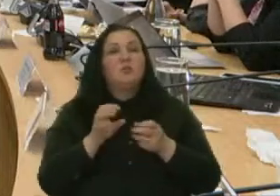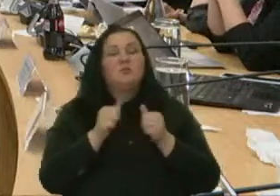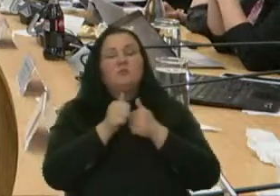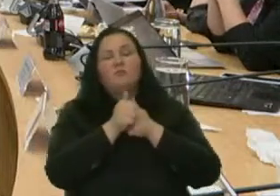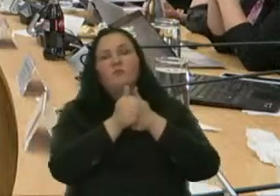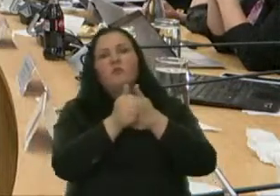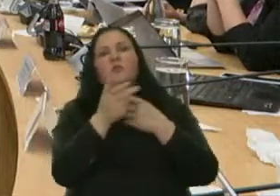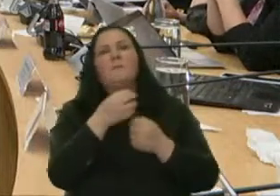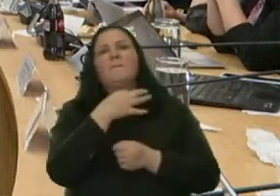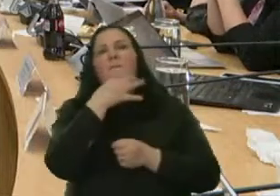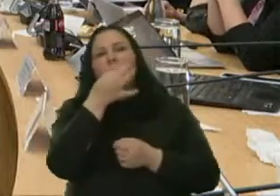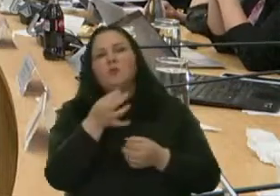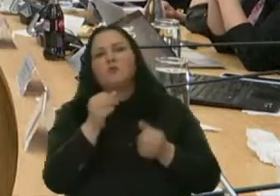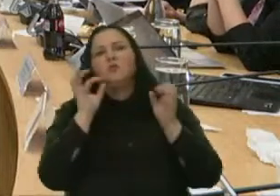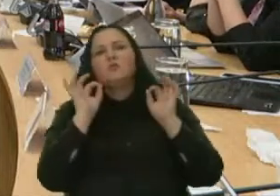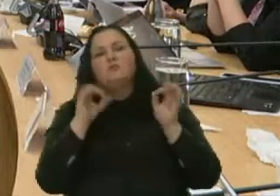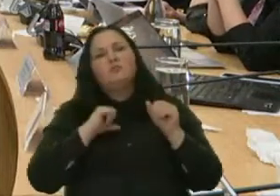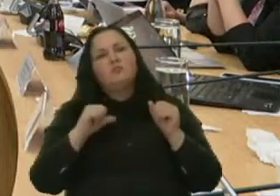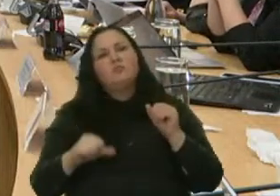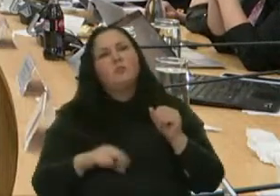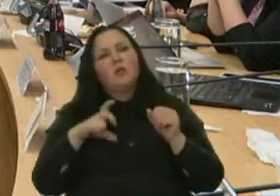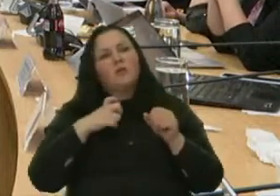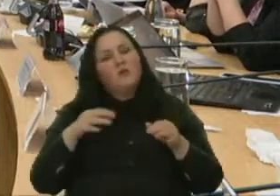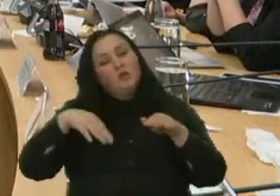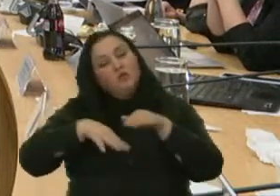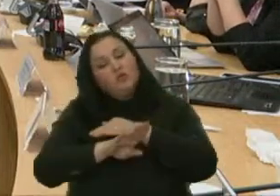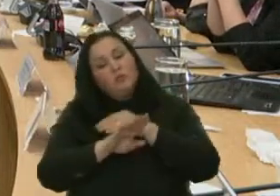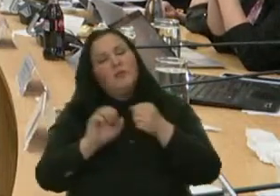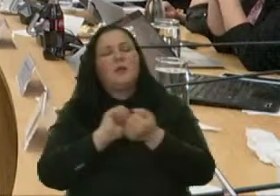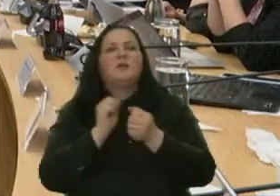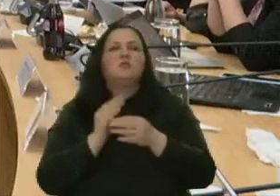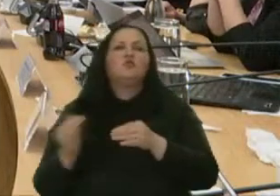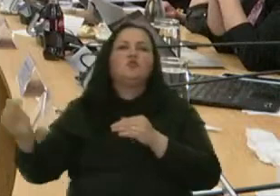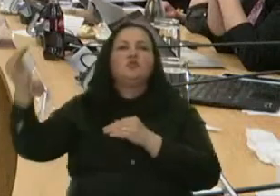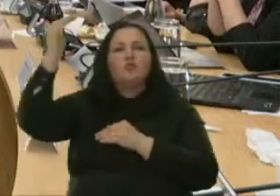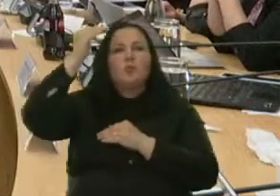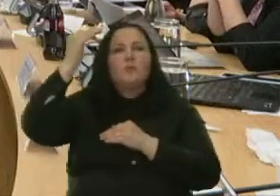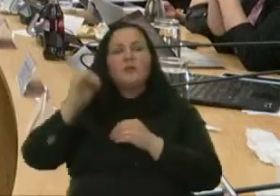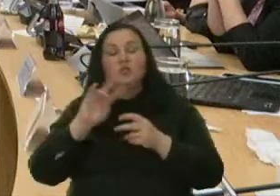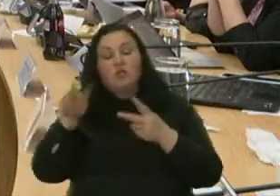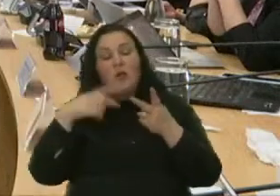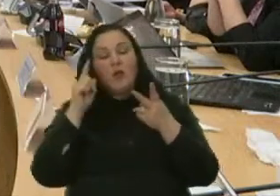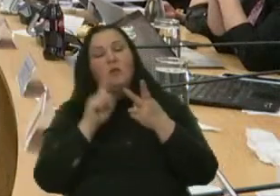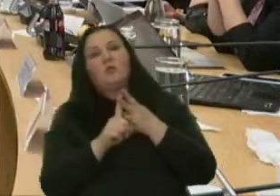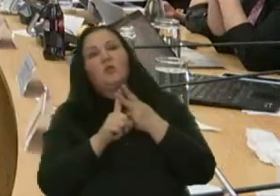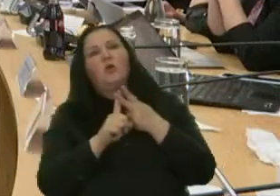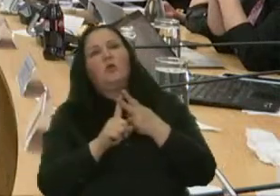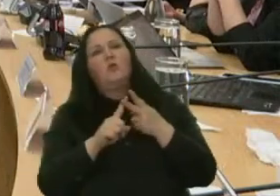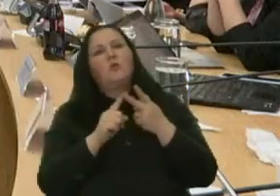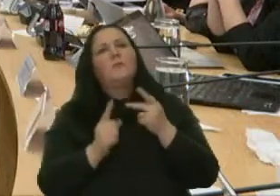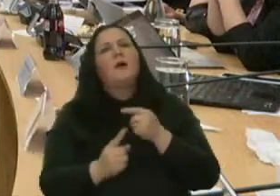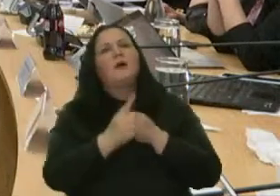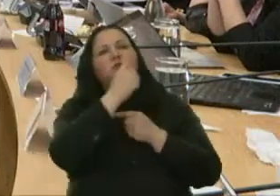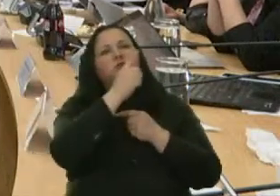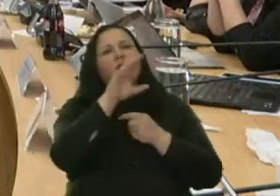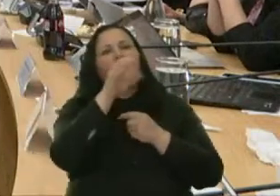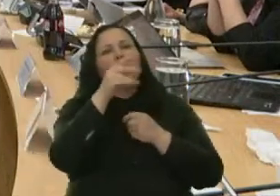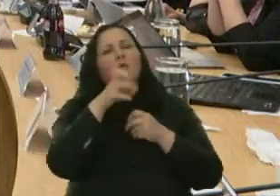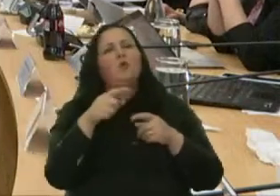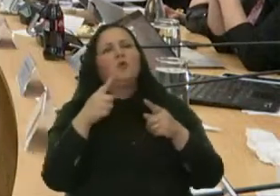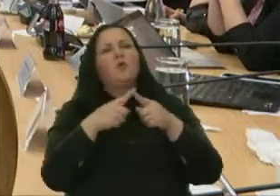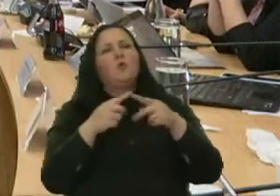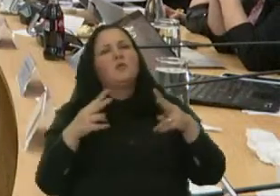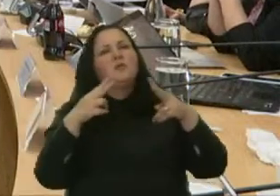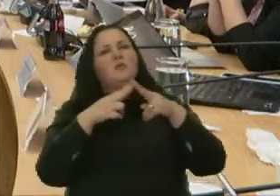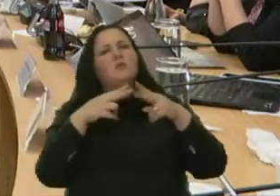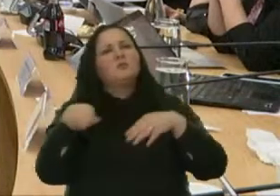specialiștilor poate fi subteran sau probabil suprateran și un al doilea pasaj mai sus la Câmpul intersecția Câmpului cu